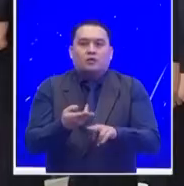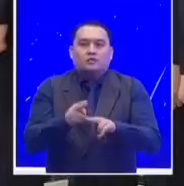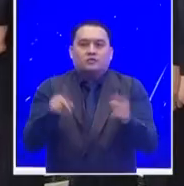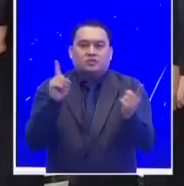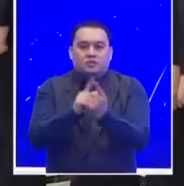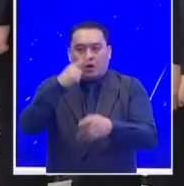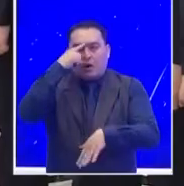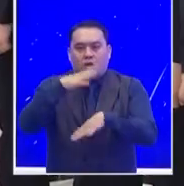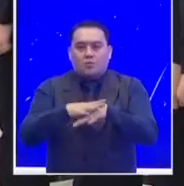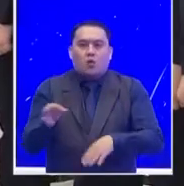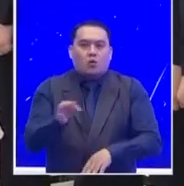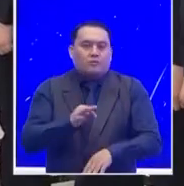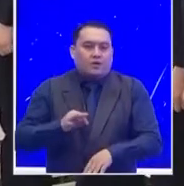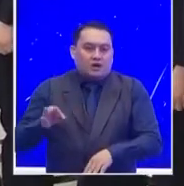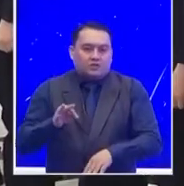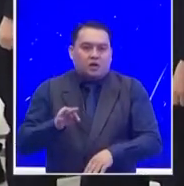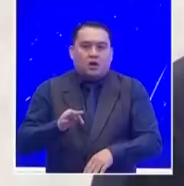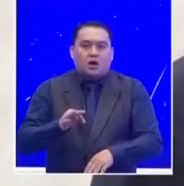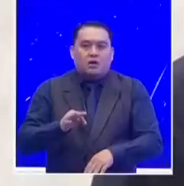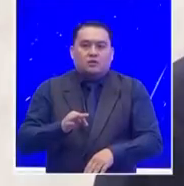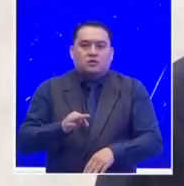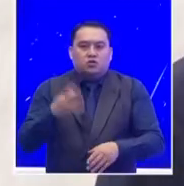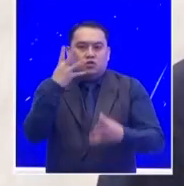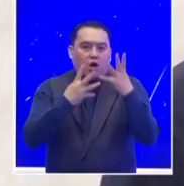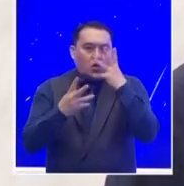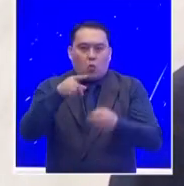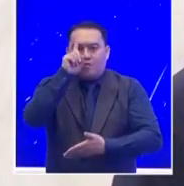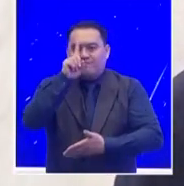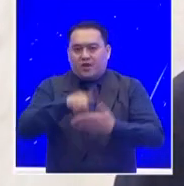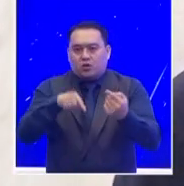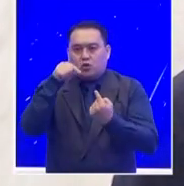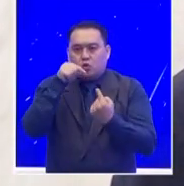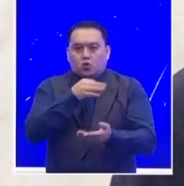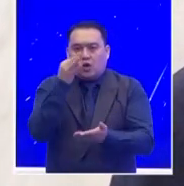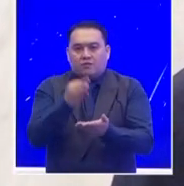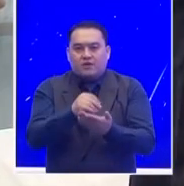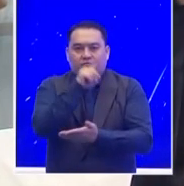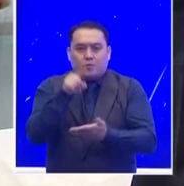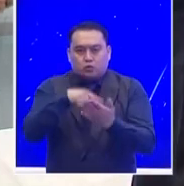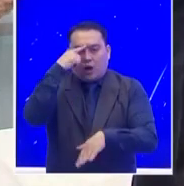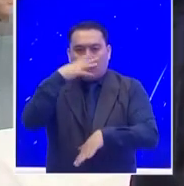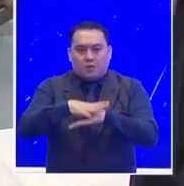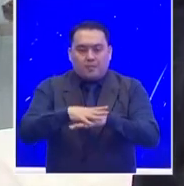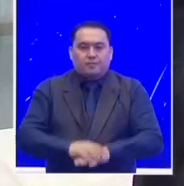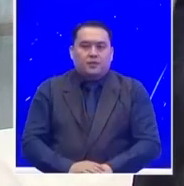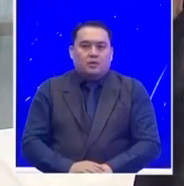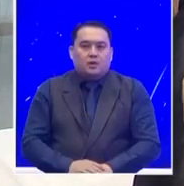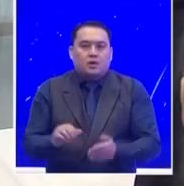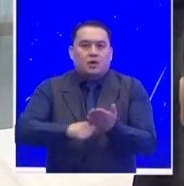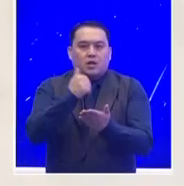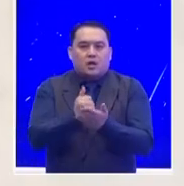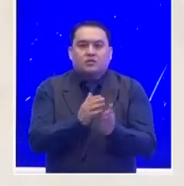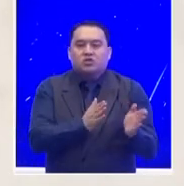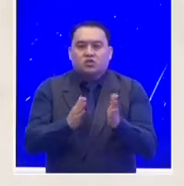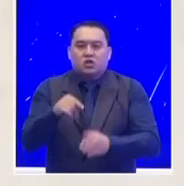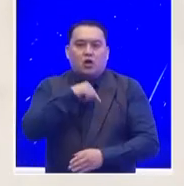с главой региона Амандыком Баталовым ребята вели себя серьезно, уверенно и четко отвечали на вопросы акима. «Главное, должна быть дисциплина и